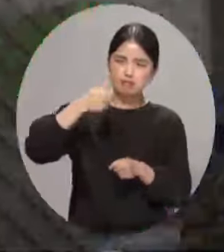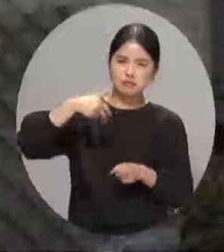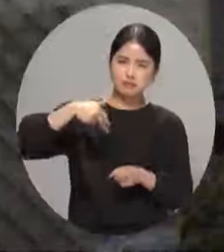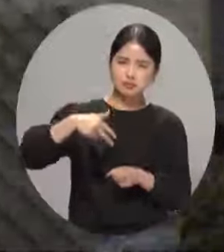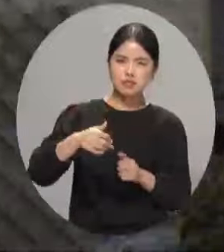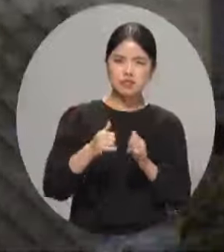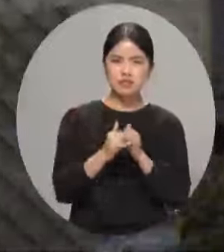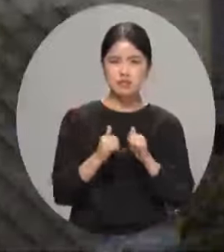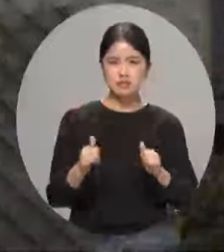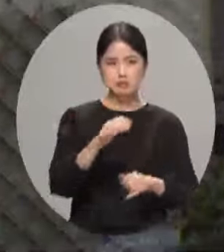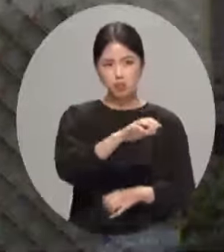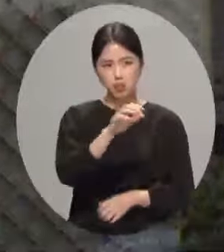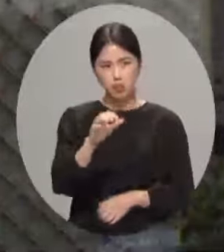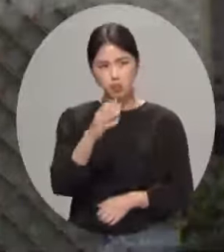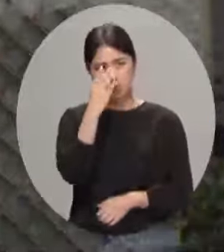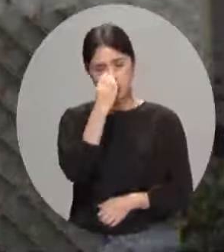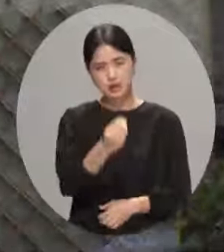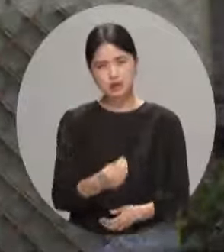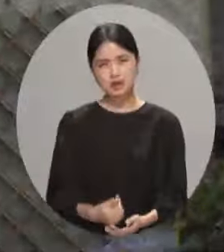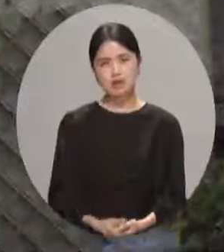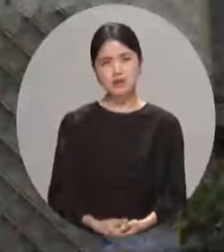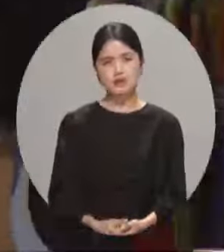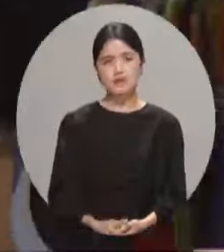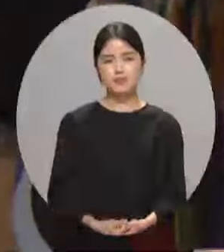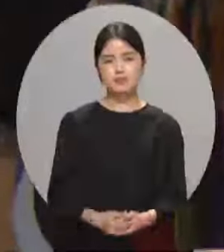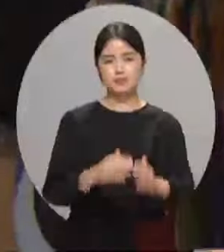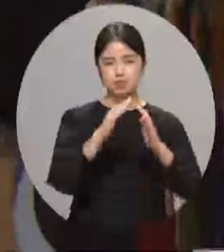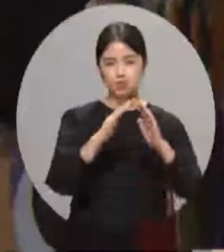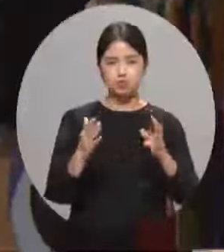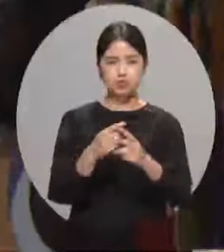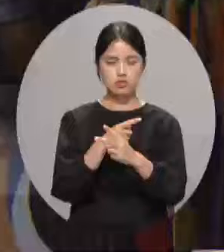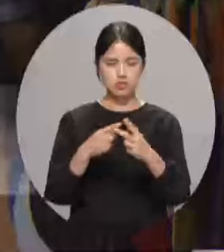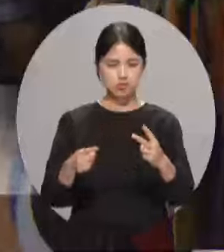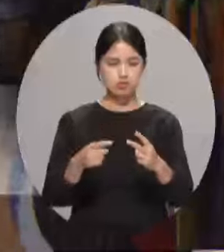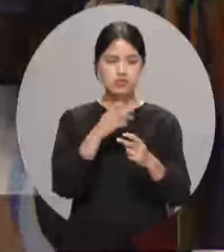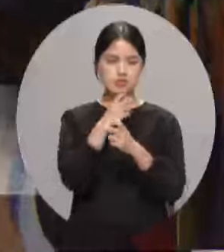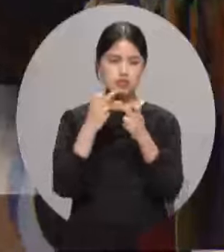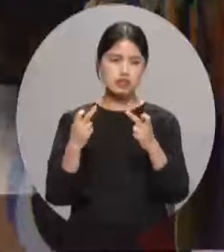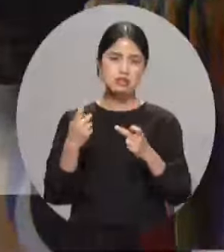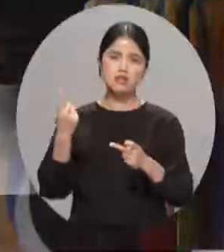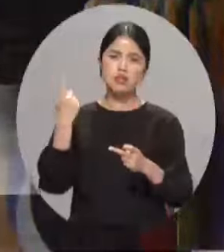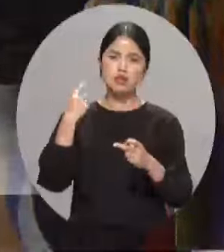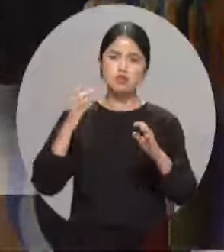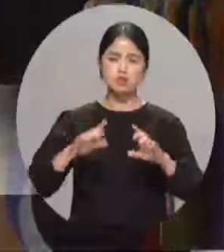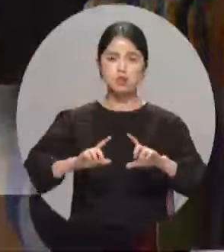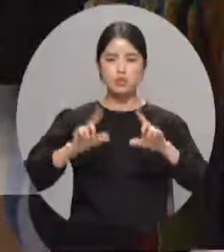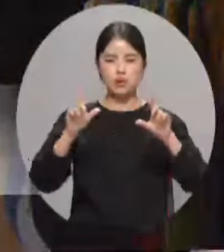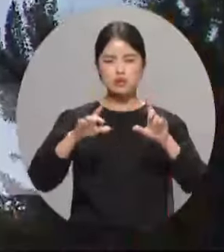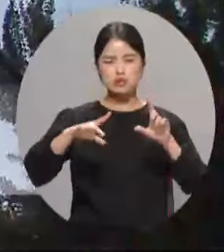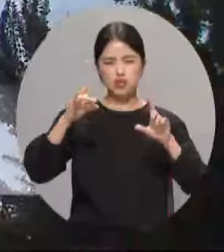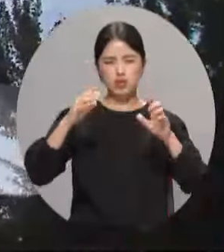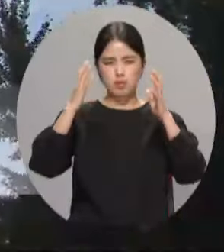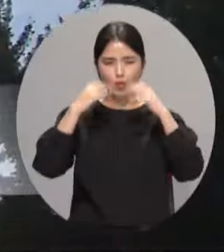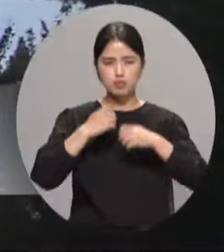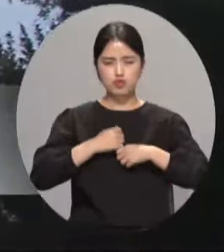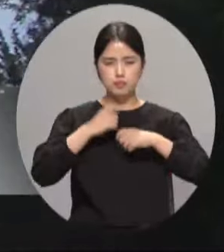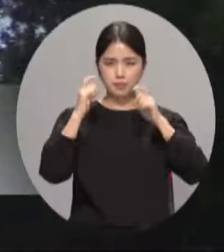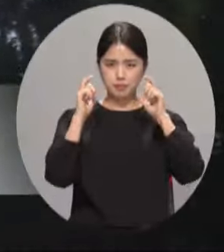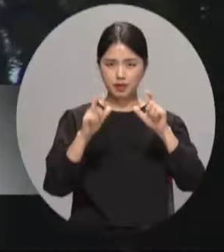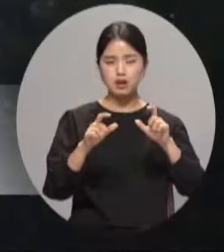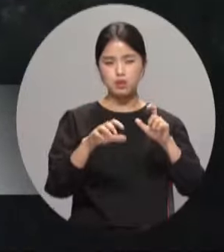걷는 사람들이 곳곳에서 발견됩니다. 전주와 완주 익산에 어제 올해 첫 폭염주의보가 내려진 전북